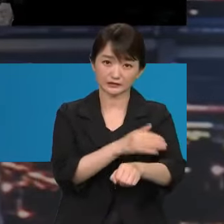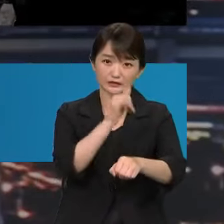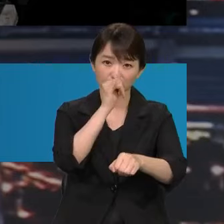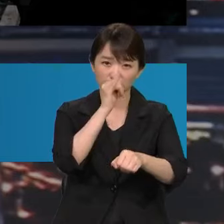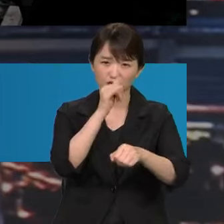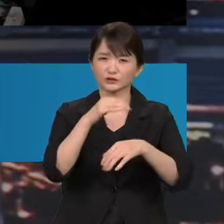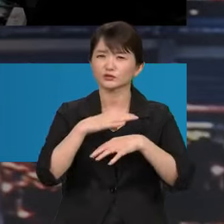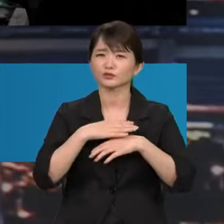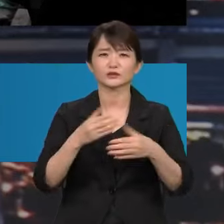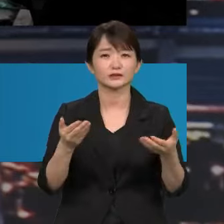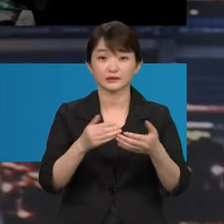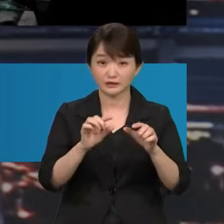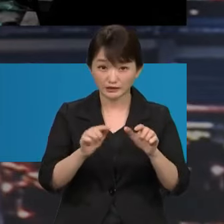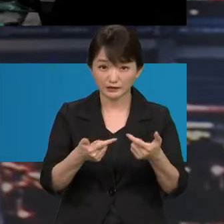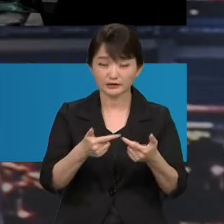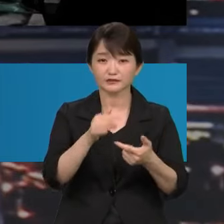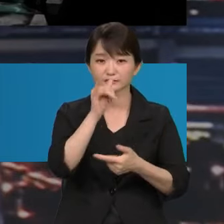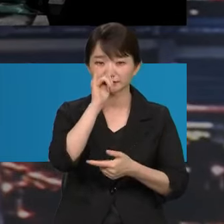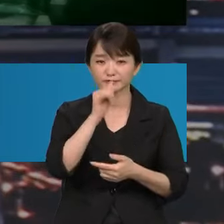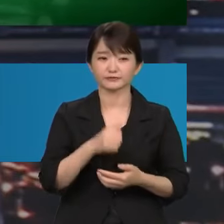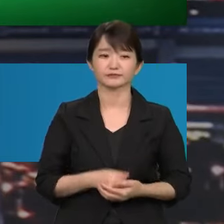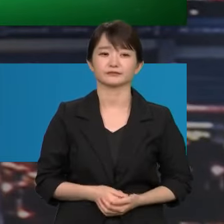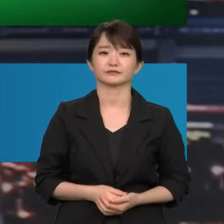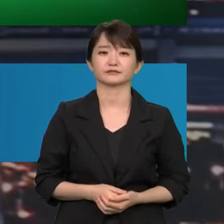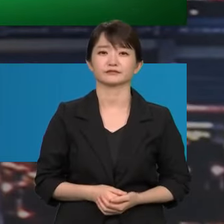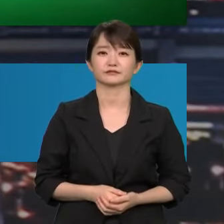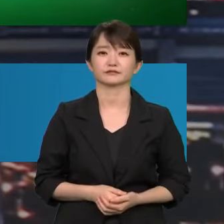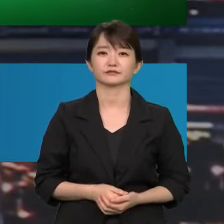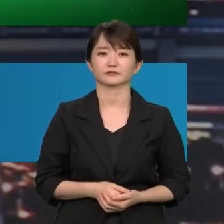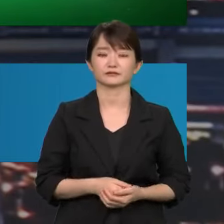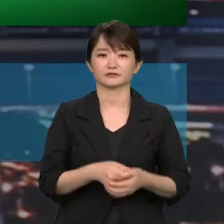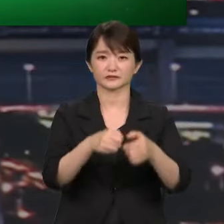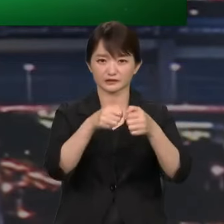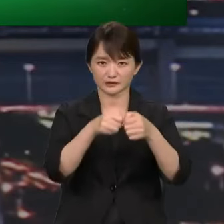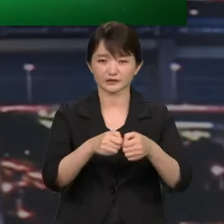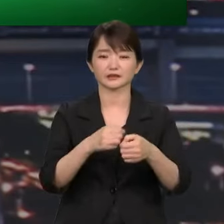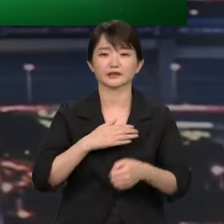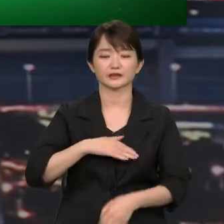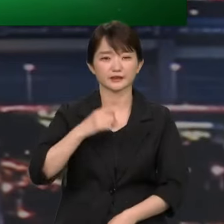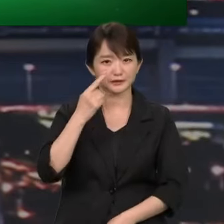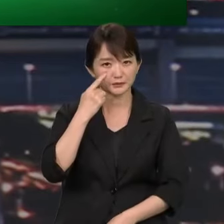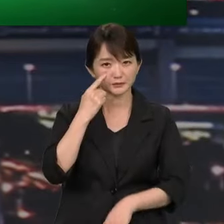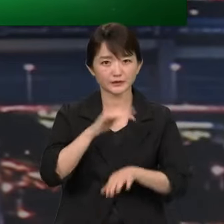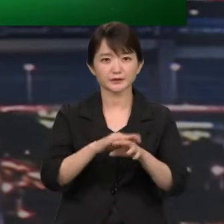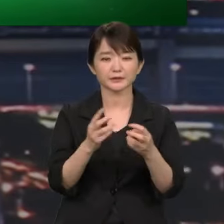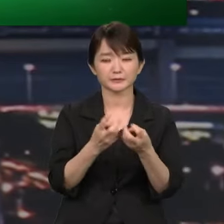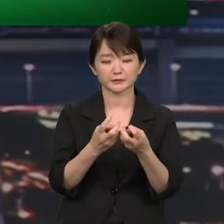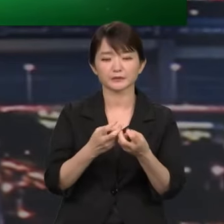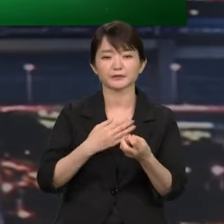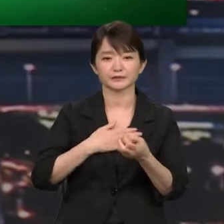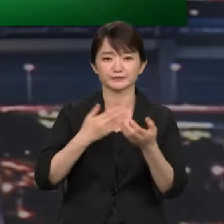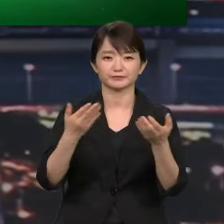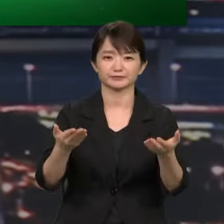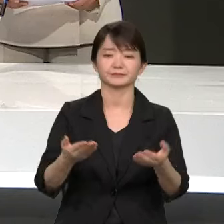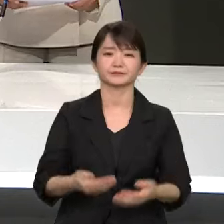두려워할 일은 아니다 이런 지적도 나오는데 임예은 기자가 하나씩 따져보면서 대처 방안을